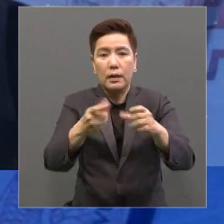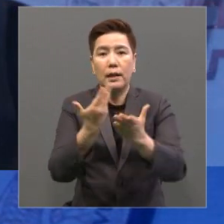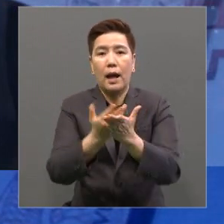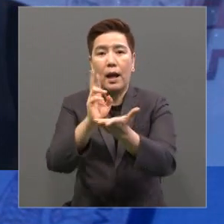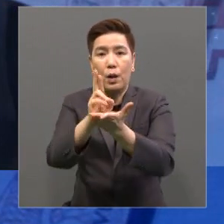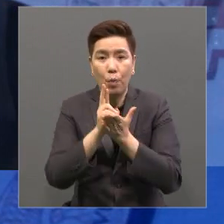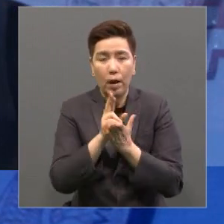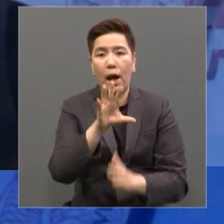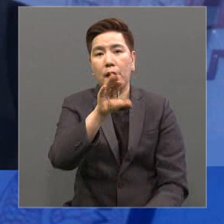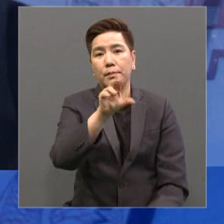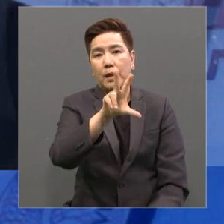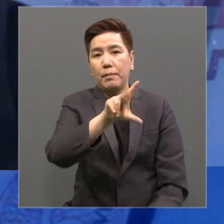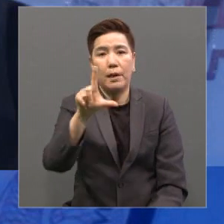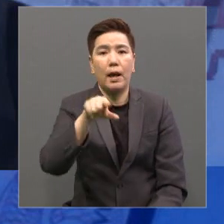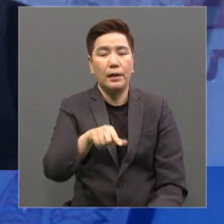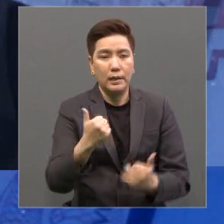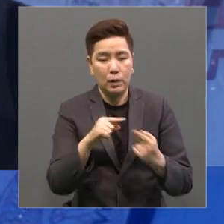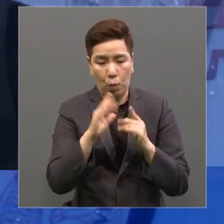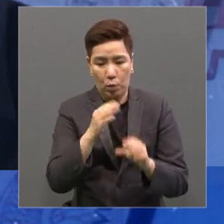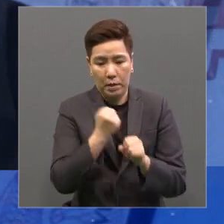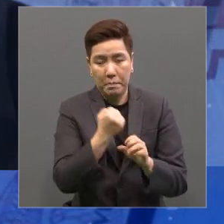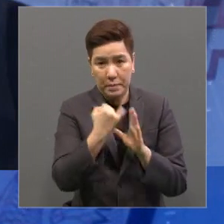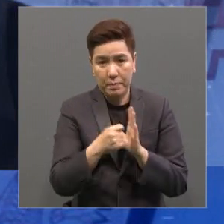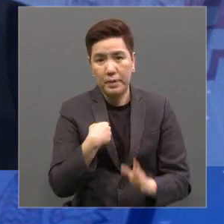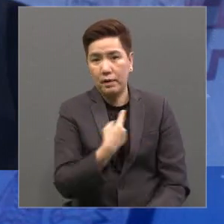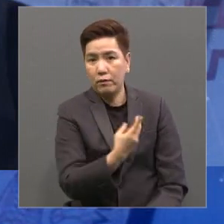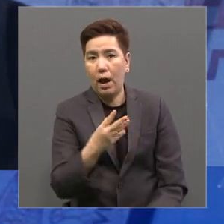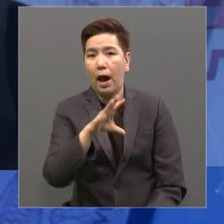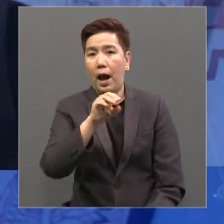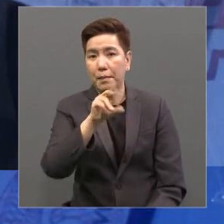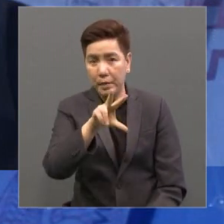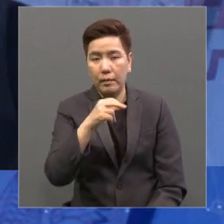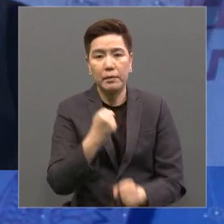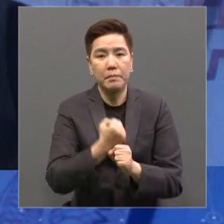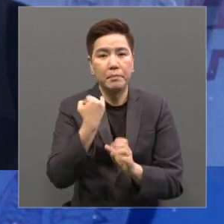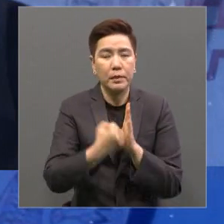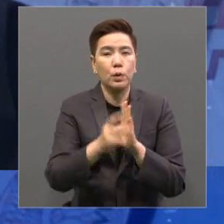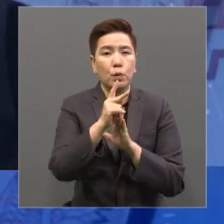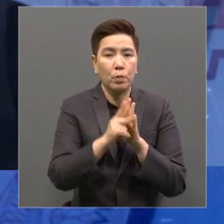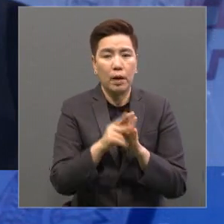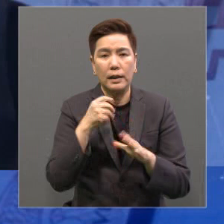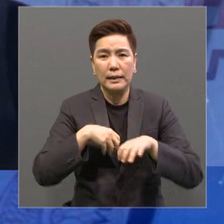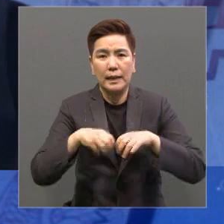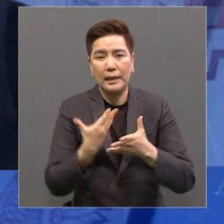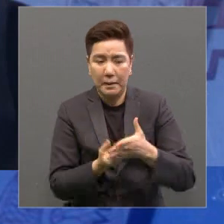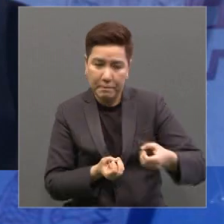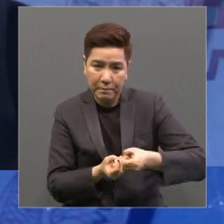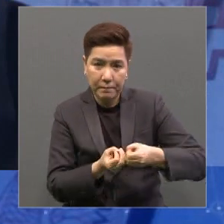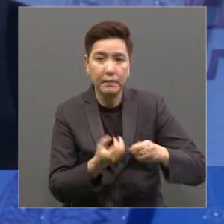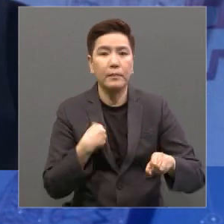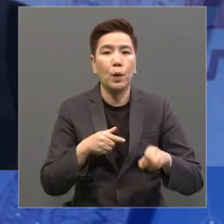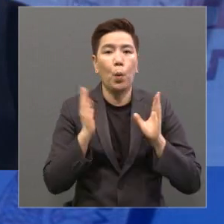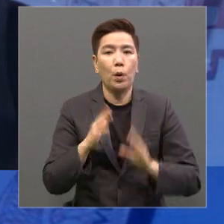ไปขึ้นเงินรางวัล 53ล้านบาทนอกนั้นก็จะมีผู้ต้องหาอีก 16คนที่ถูกแจ้งข้อหาร่วมกันฟอกเงินและร่วมกันจัดให้มีการเล่นการพนัน